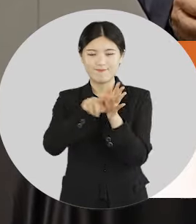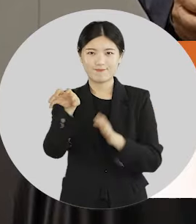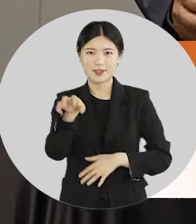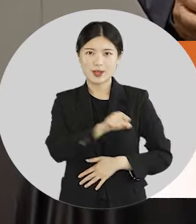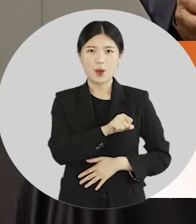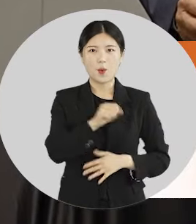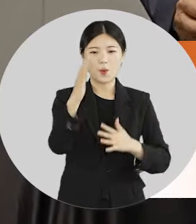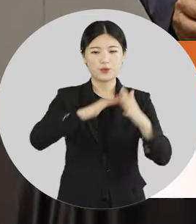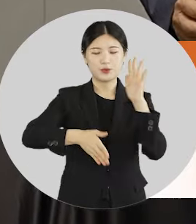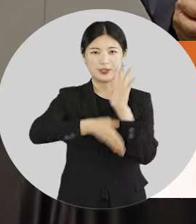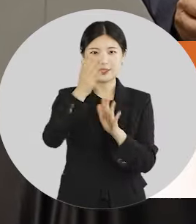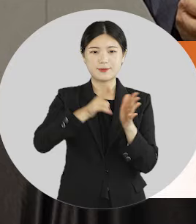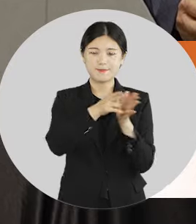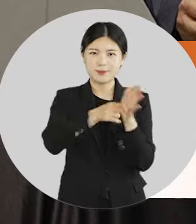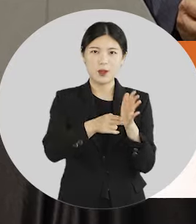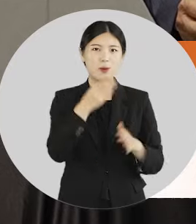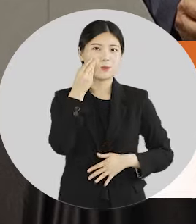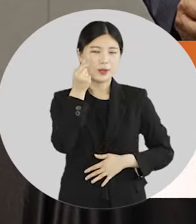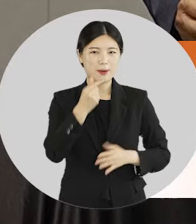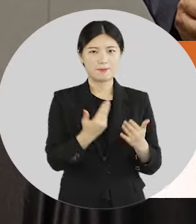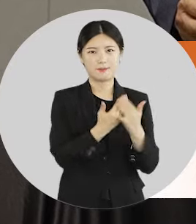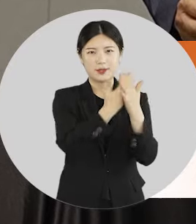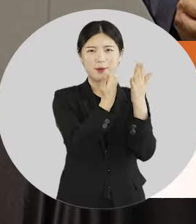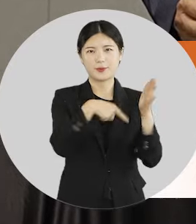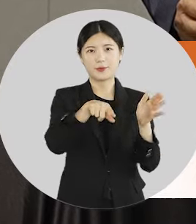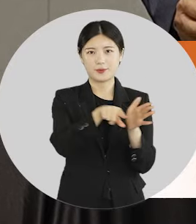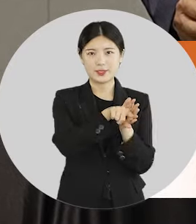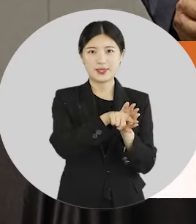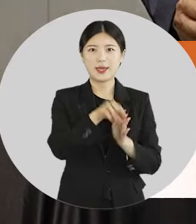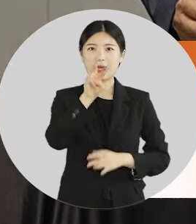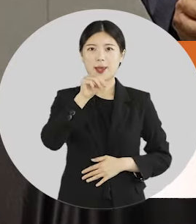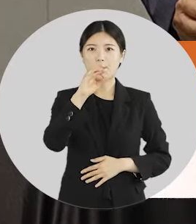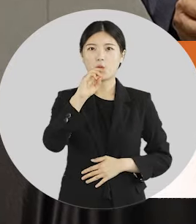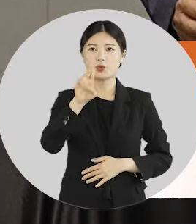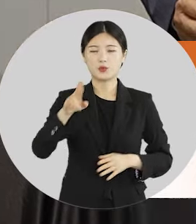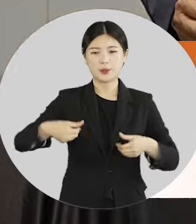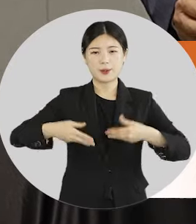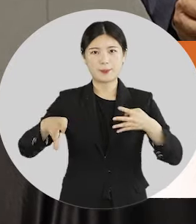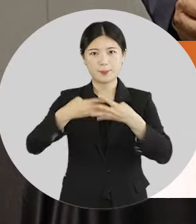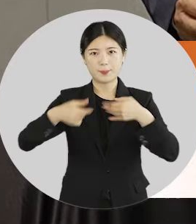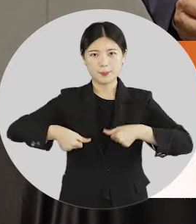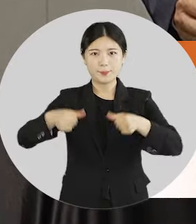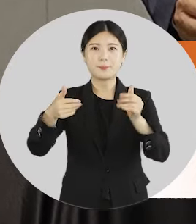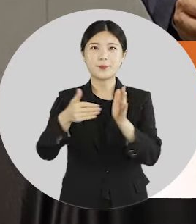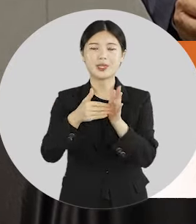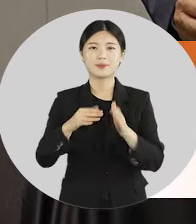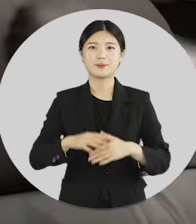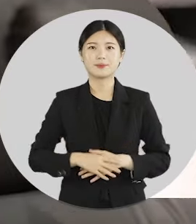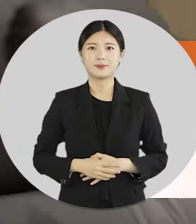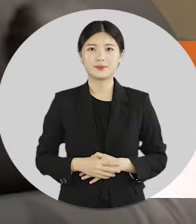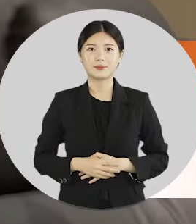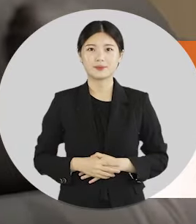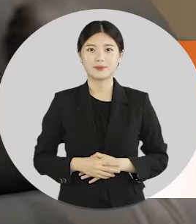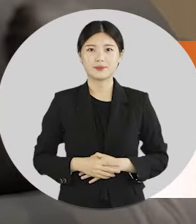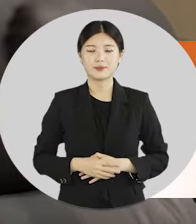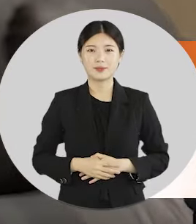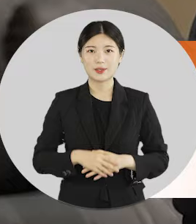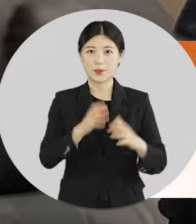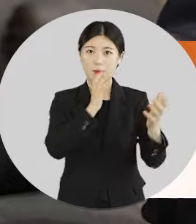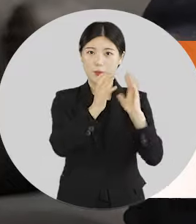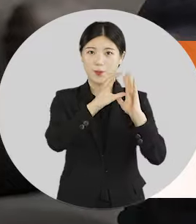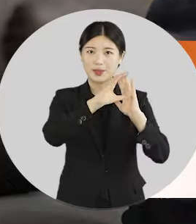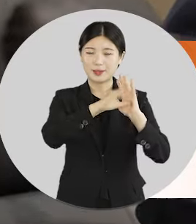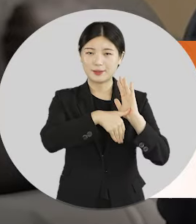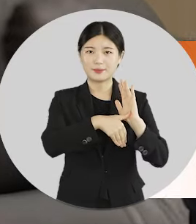공주역 이용 활성화 및 상생 발전을 위한 내용으로 MOU 체결이 이뤄졌습니다. 이어서 진행된